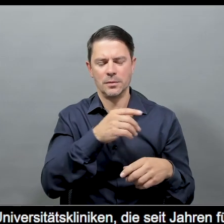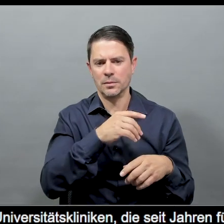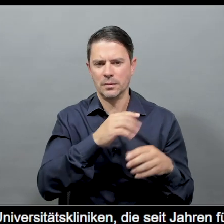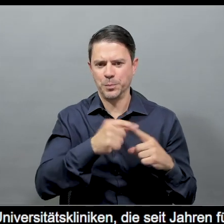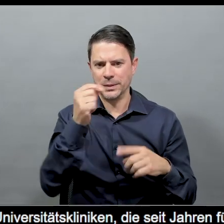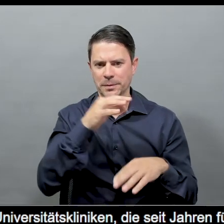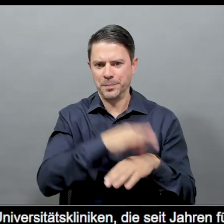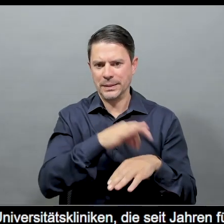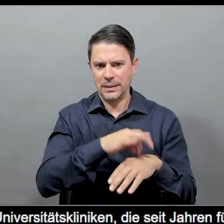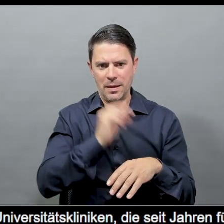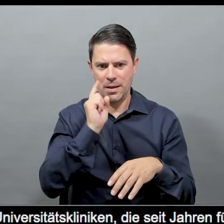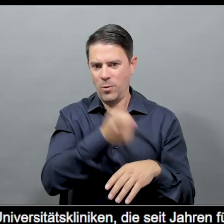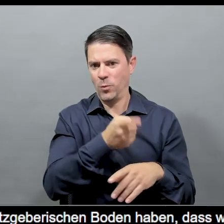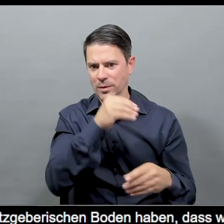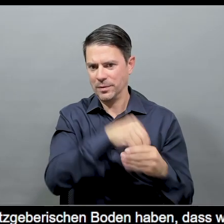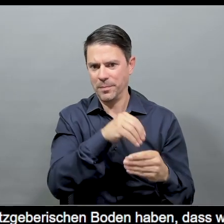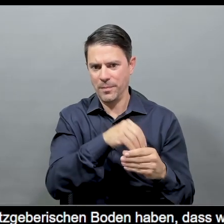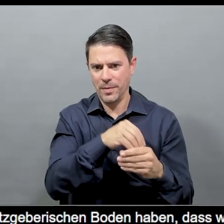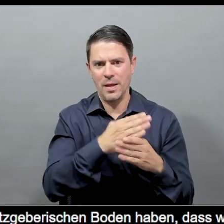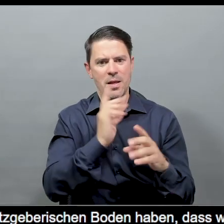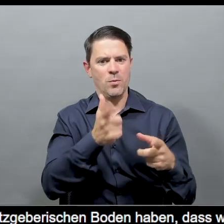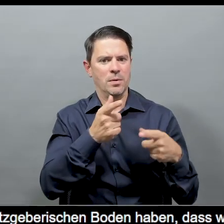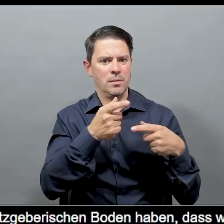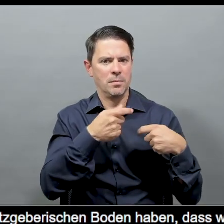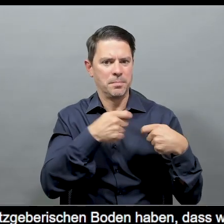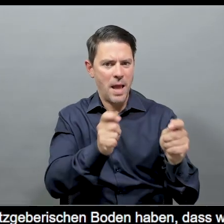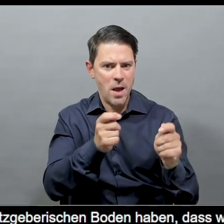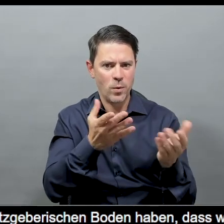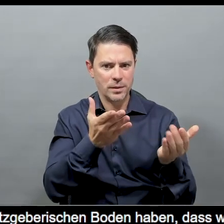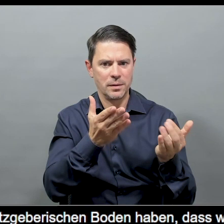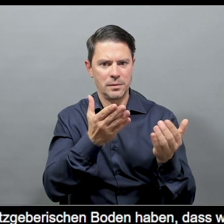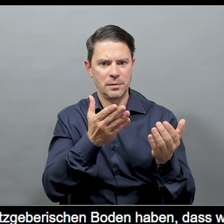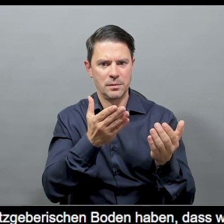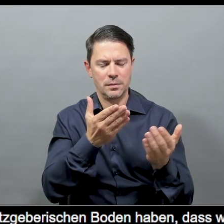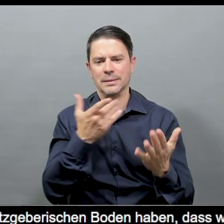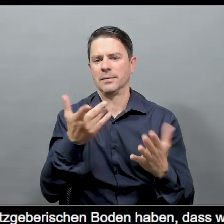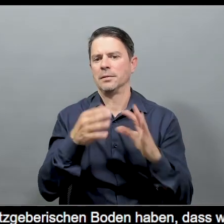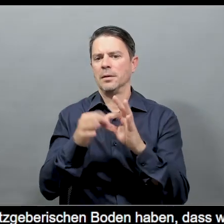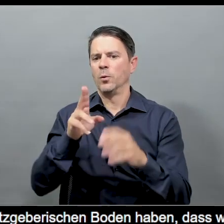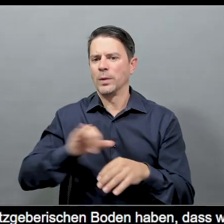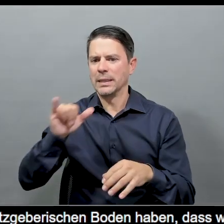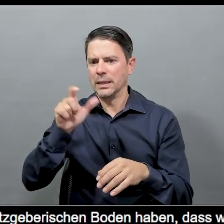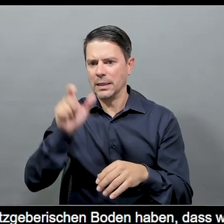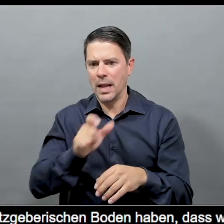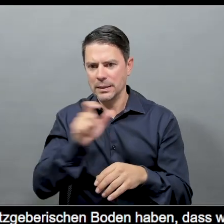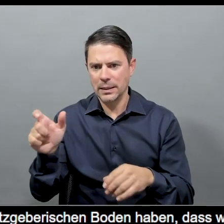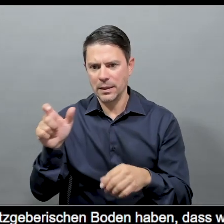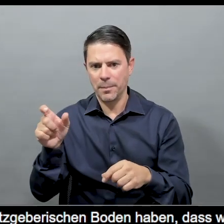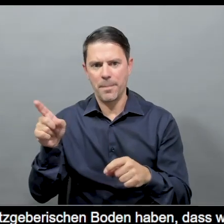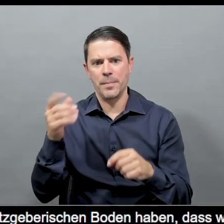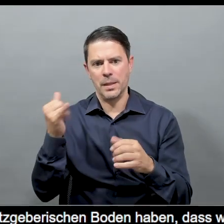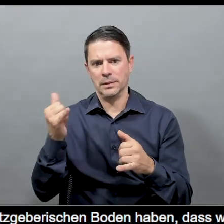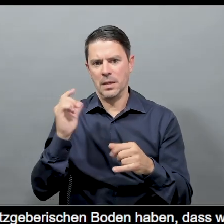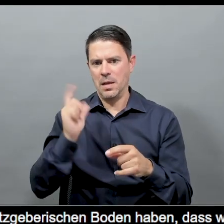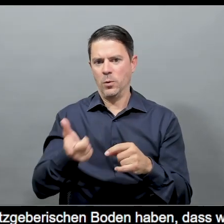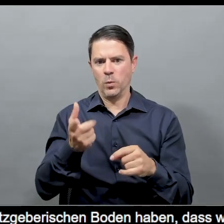Bereich der Universitätskliniken. Sie können schon bisher in gewissem Umfang selbst bauen. Das wollen wir noch deutlich verstärken. Und